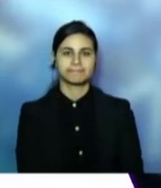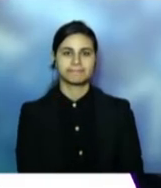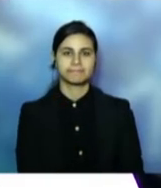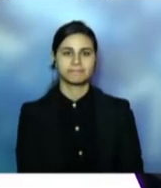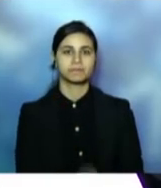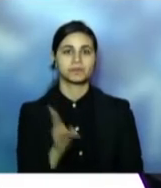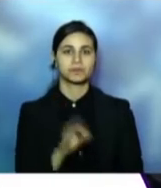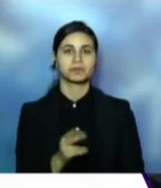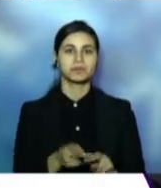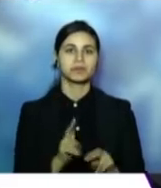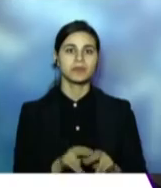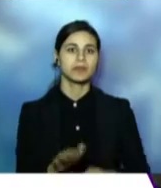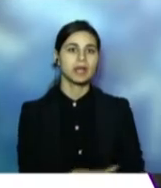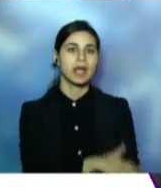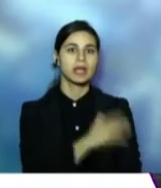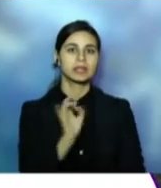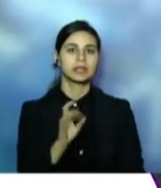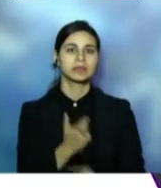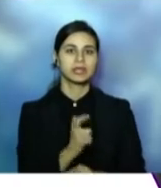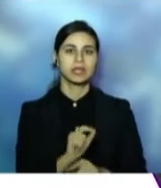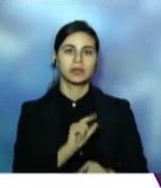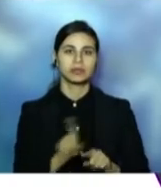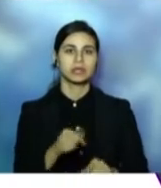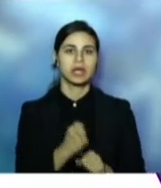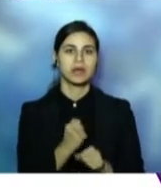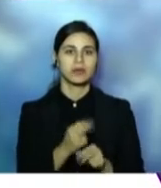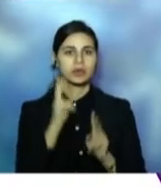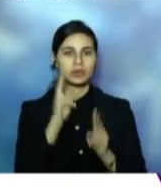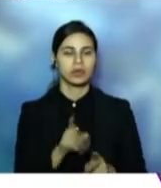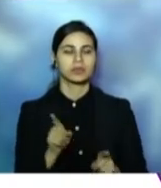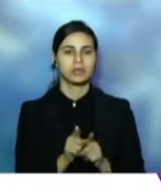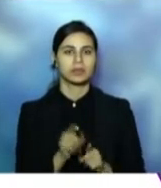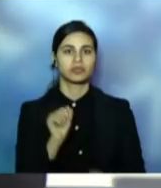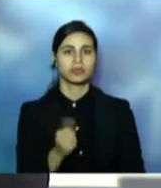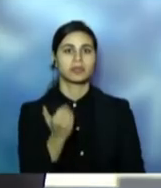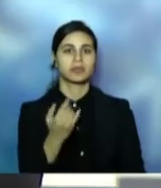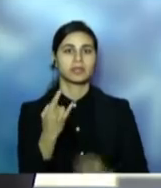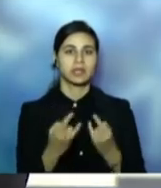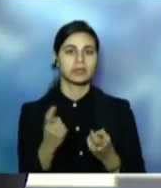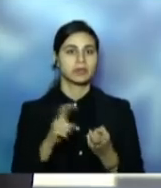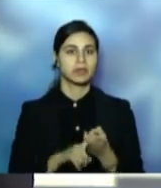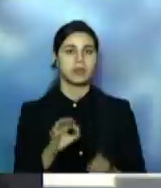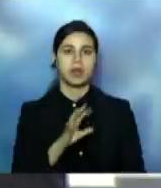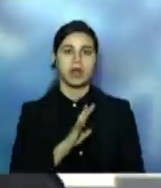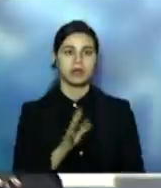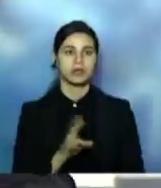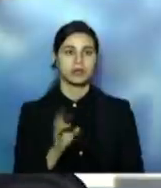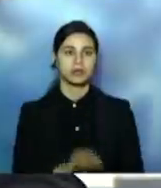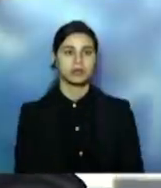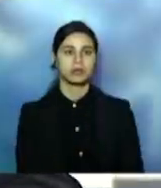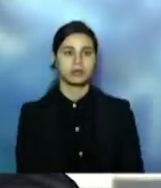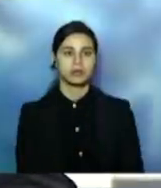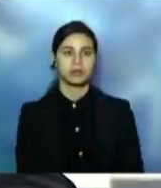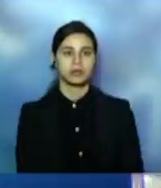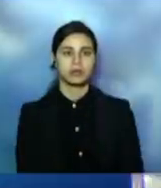მაგრამ ამ ხელმა საშინელი ტკივილი დამიწყო და რა გავაკეთო არ ვიცი ახლა შეიძლება თქვენს გადაცემას არ ესება მაგრამ ისეთი